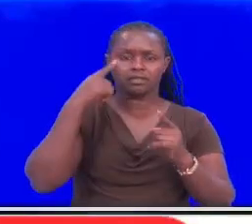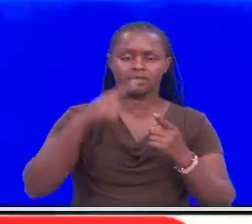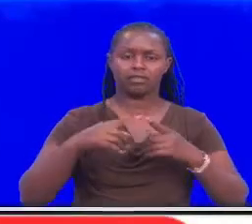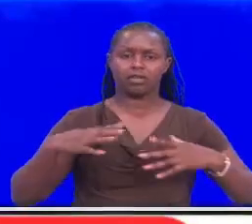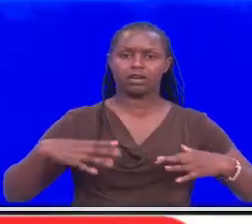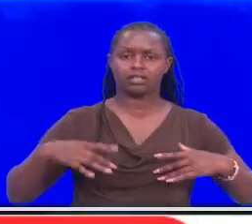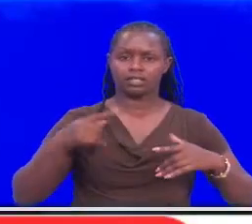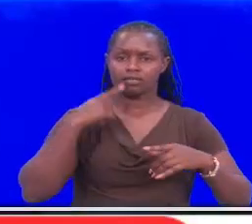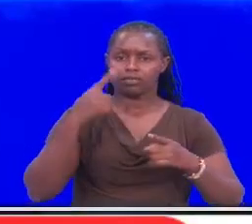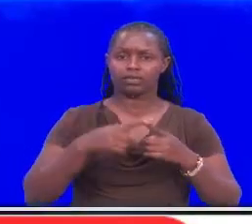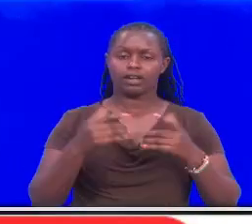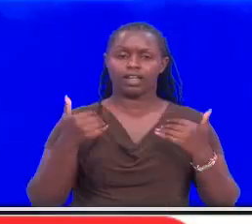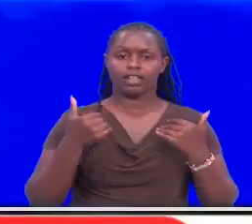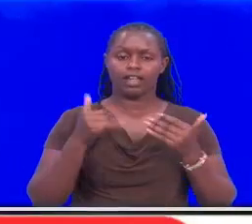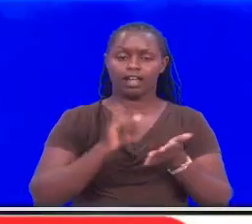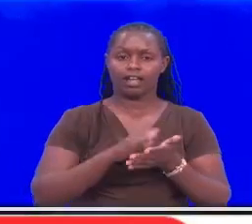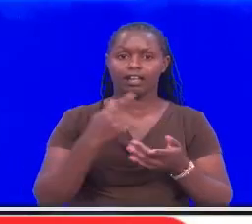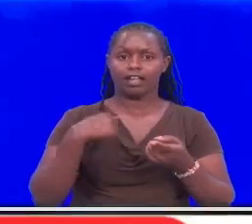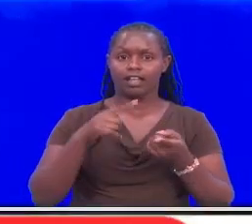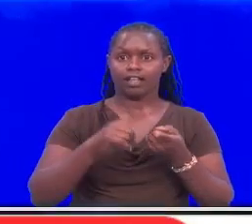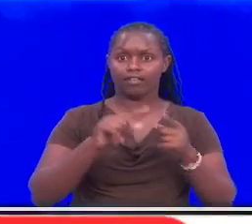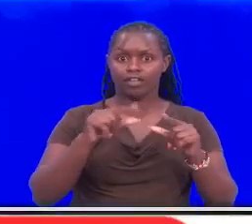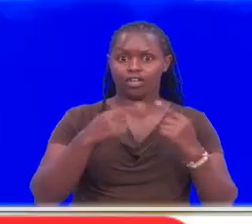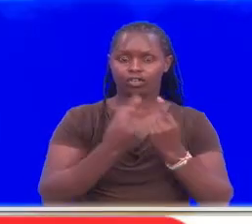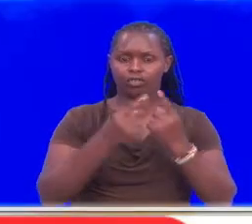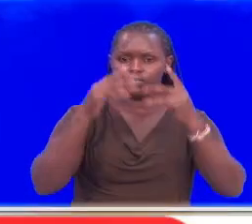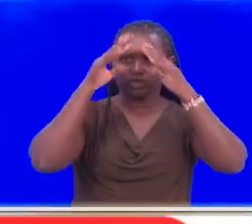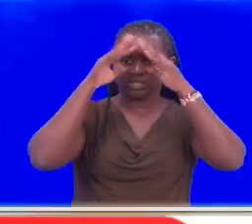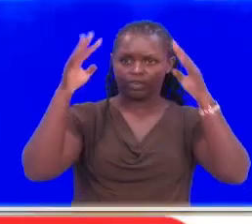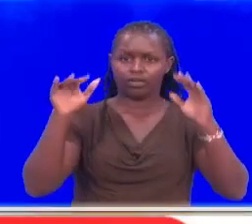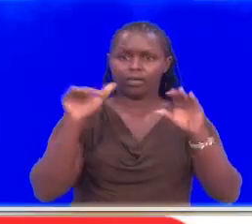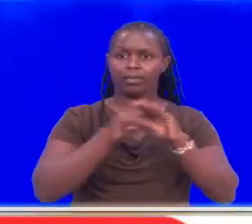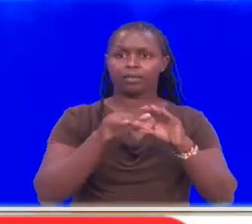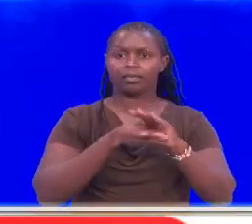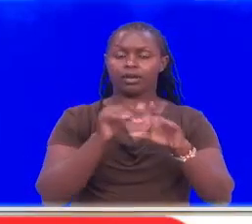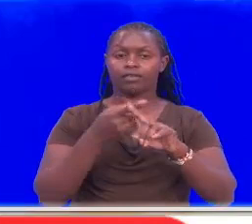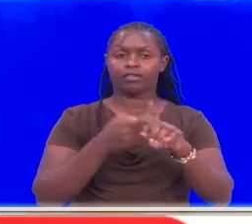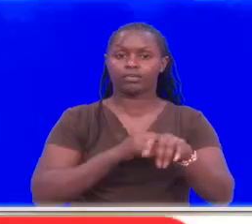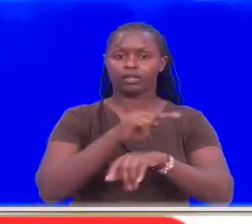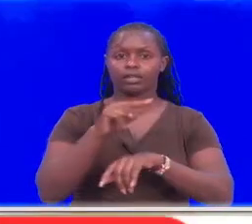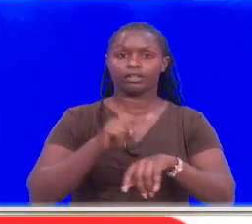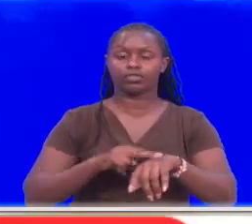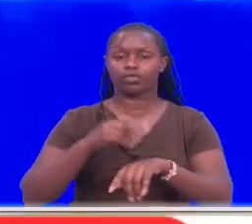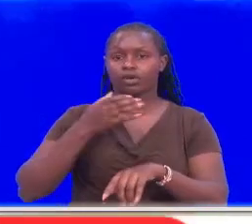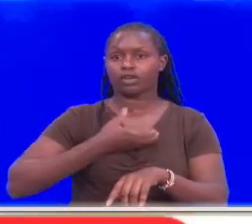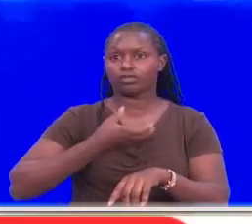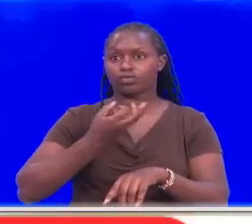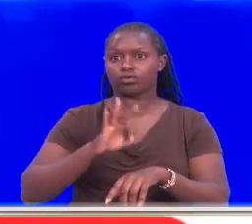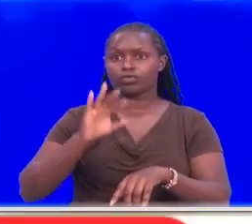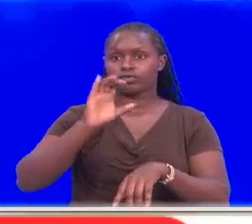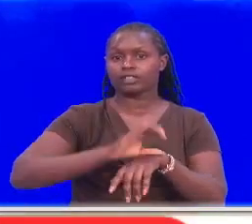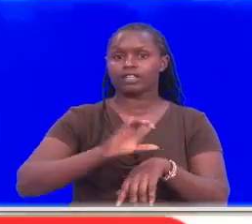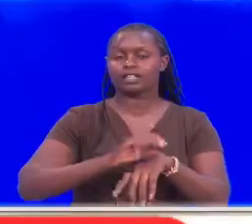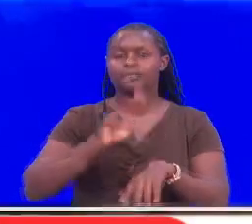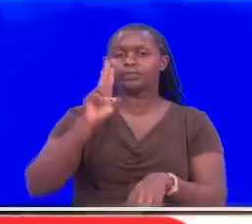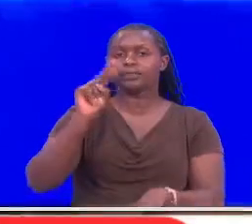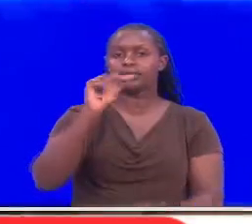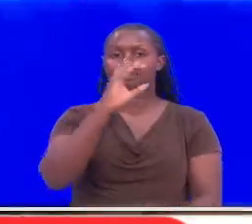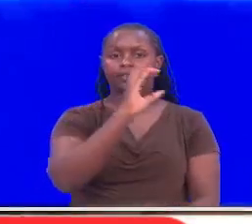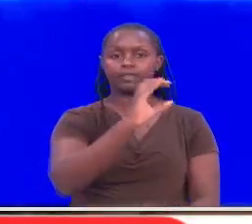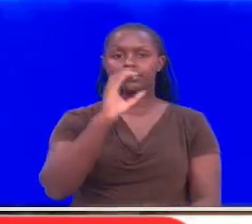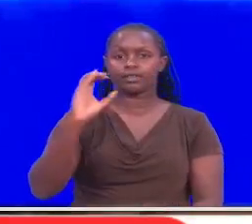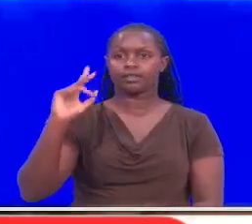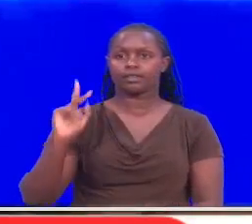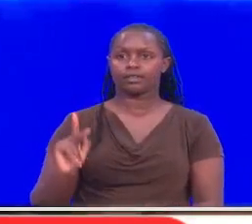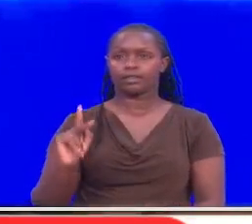activists group dubbed Mulika Initiative Forum, which draws members from the National Council of Churches of Kenya, NCCK, Kenya